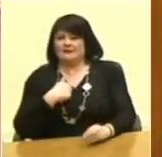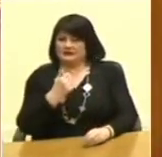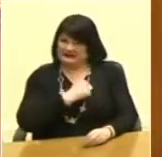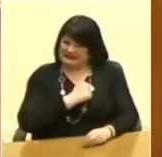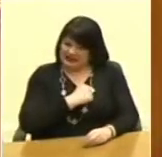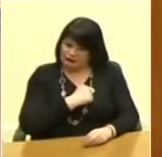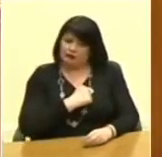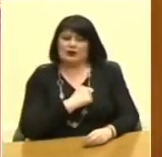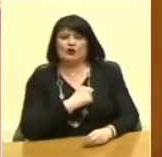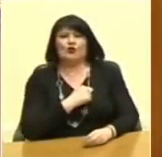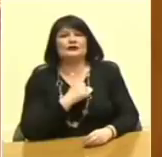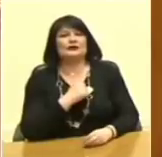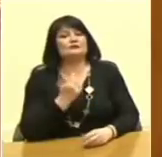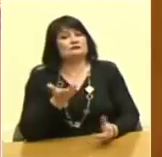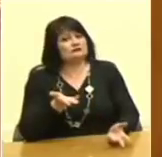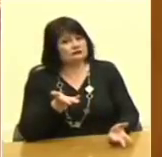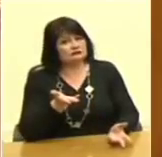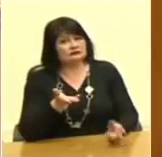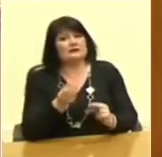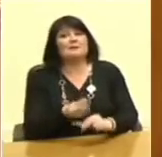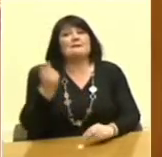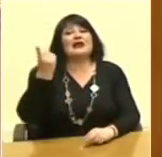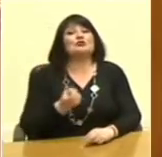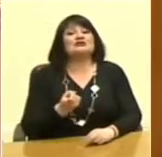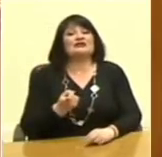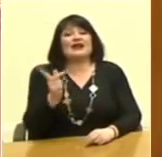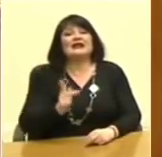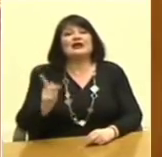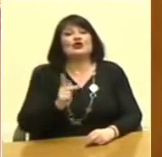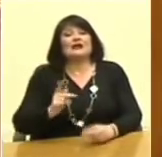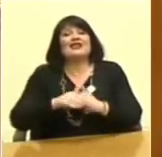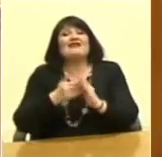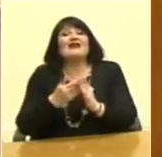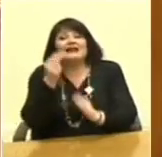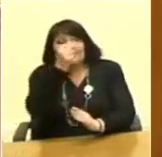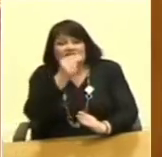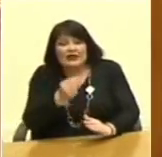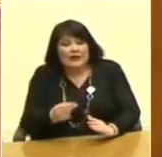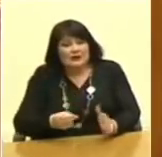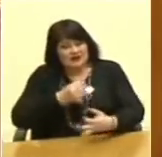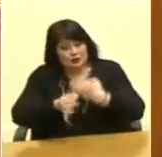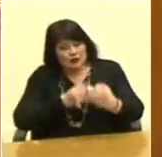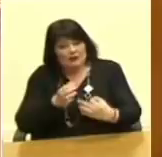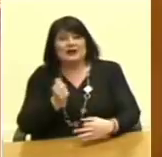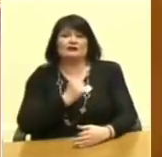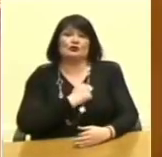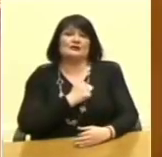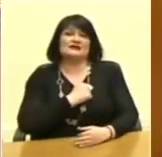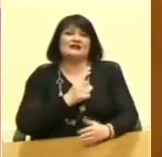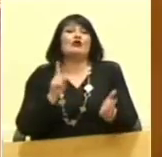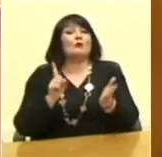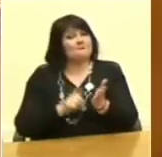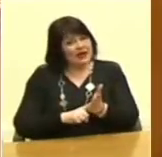λοιπόν ότι η μεγάλη πλειοψηφία της κοινωνίας ενδιαφέρεται για όλα αυτά τα θέματα και γι' αυτό πιστεύουμε ότι η συζήτηση πρέπει να